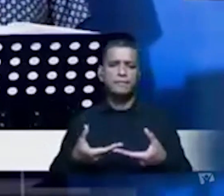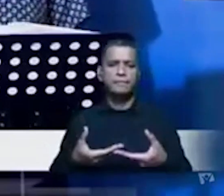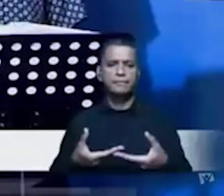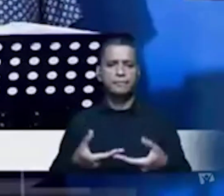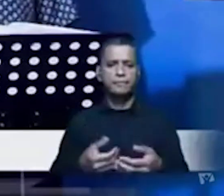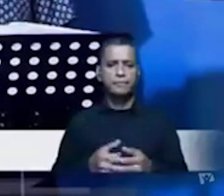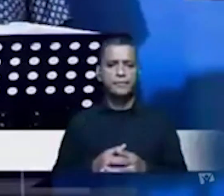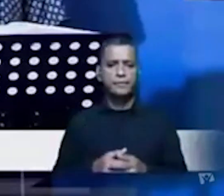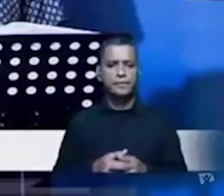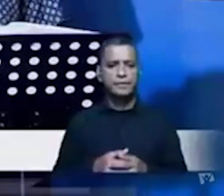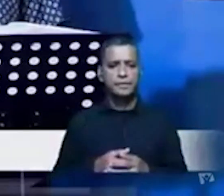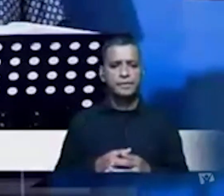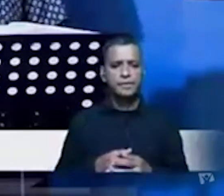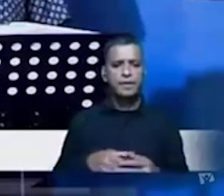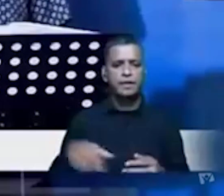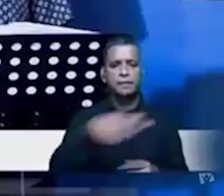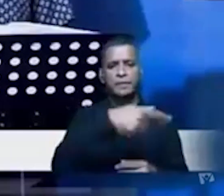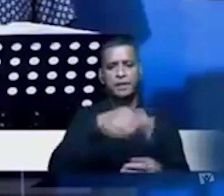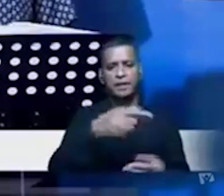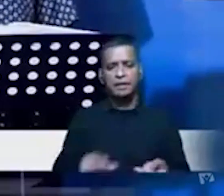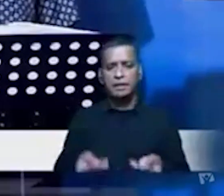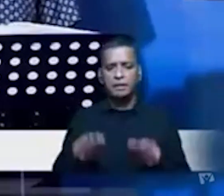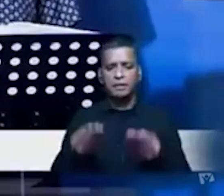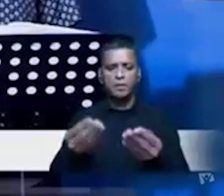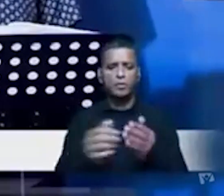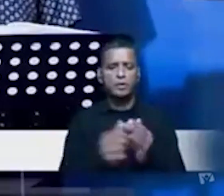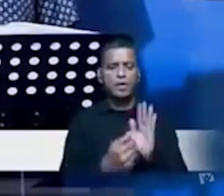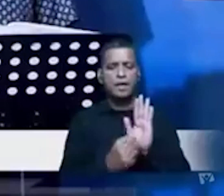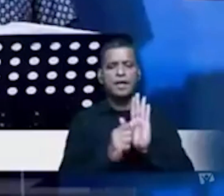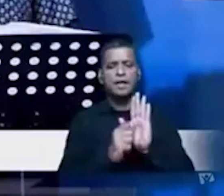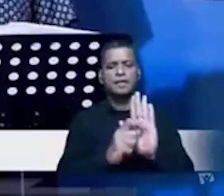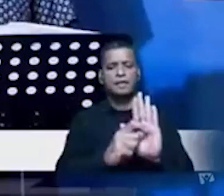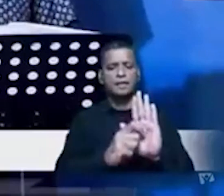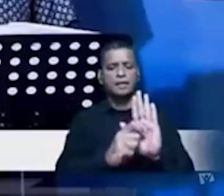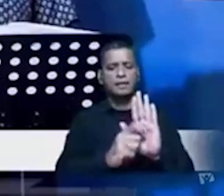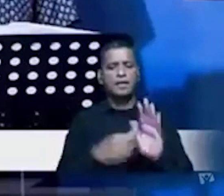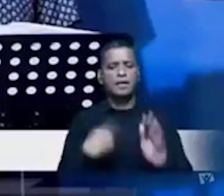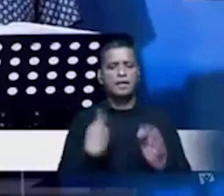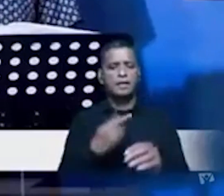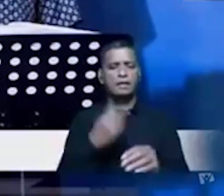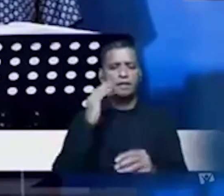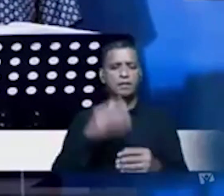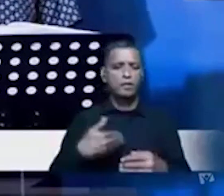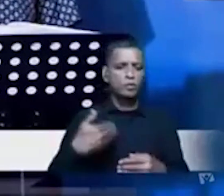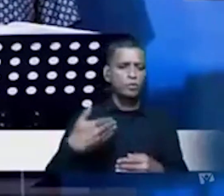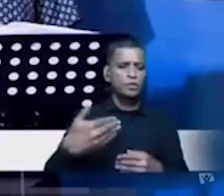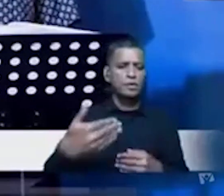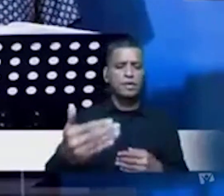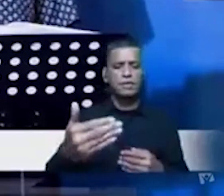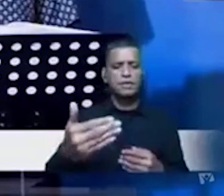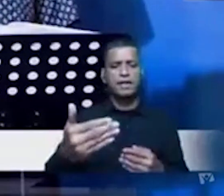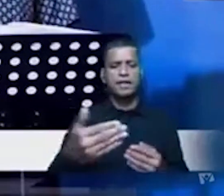hadiah. Mereka berikan panutan, kita akan